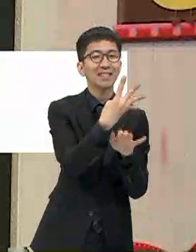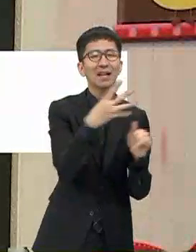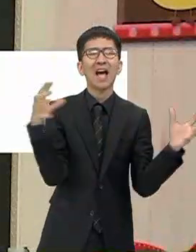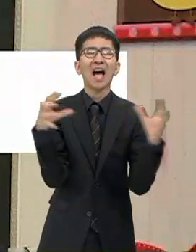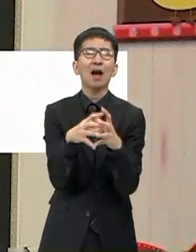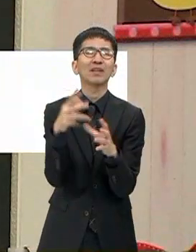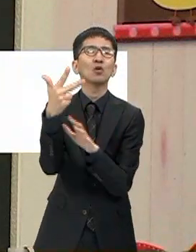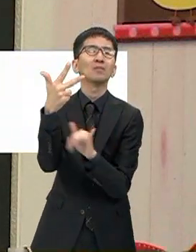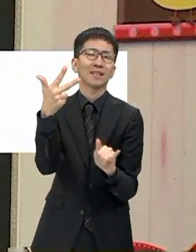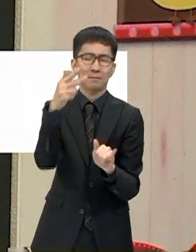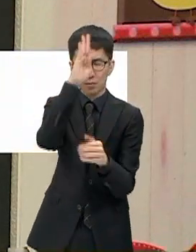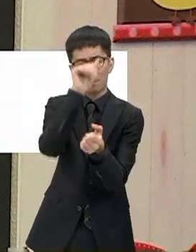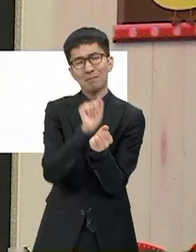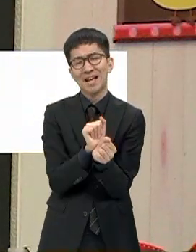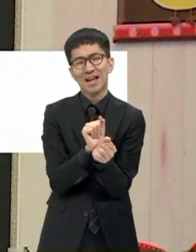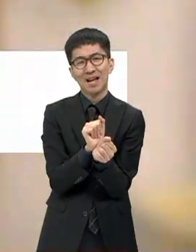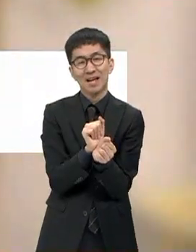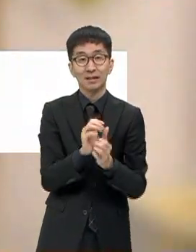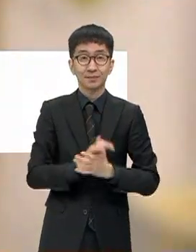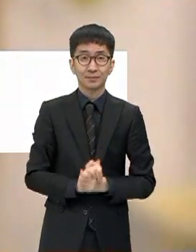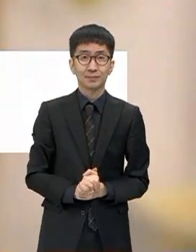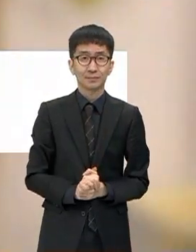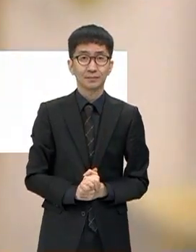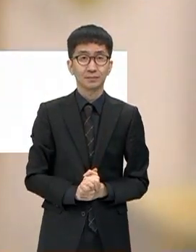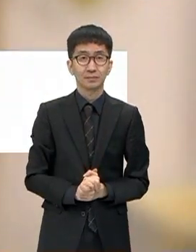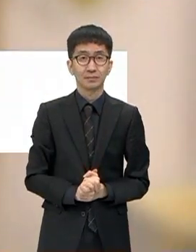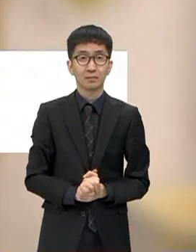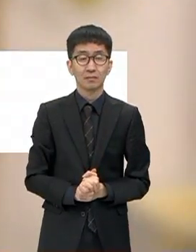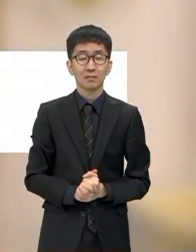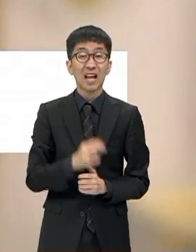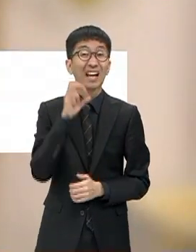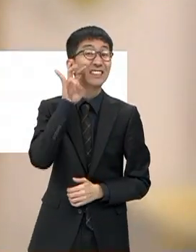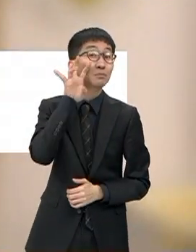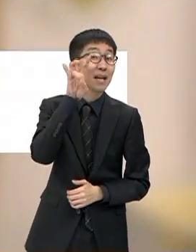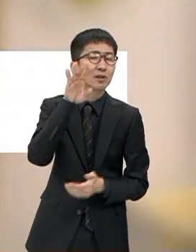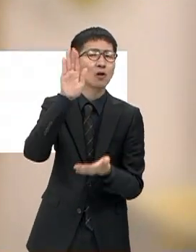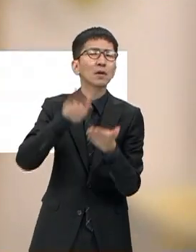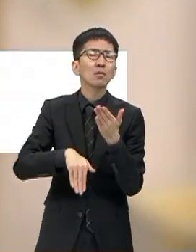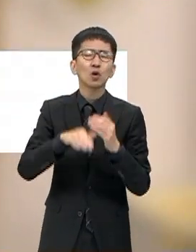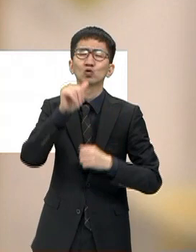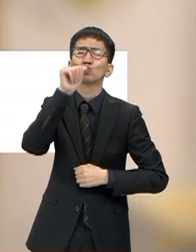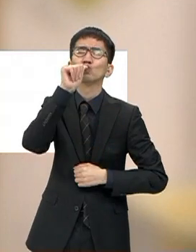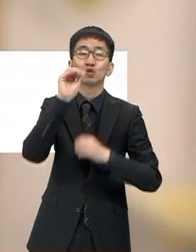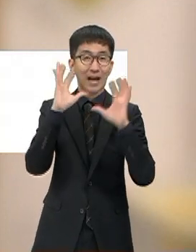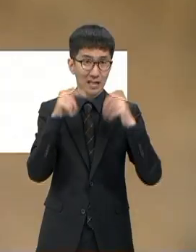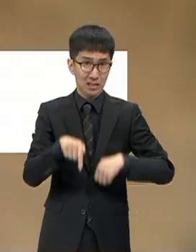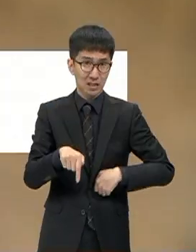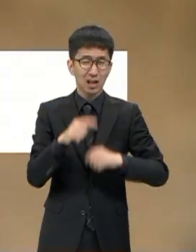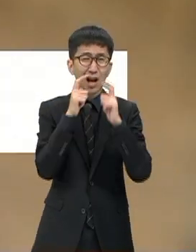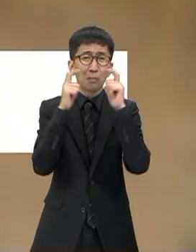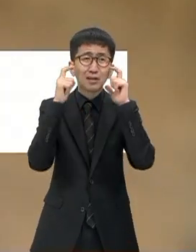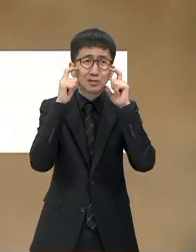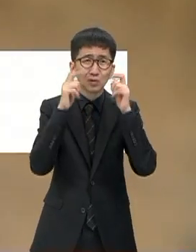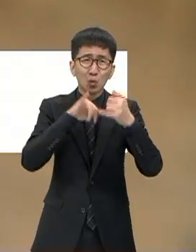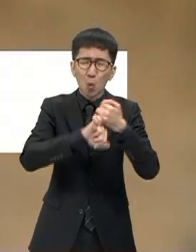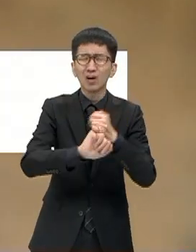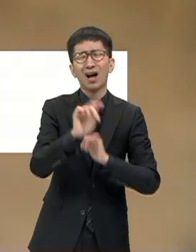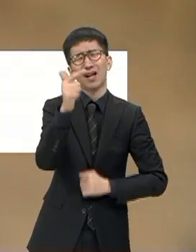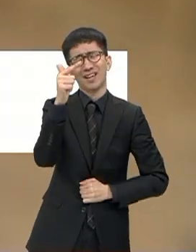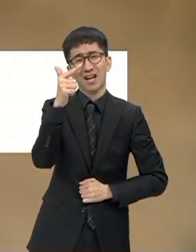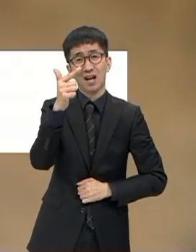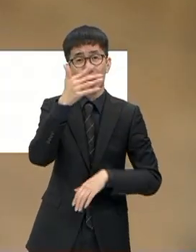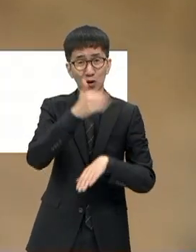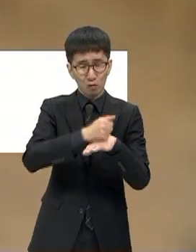7명이 양성 판정을 받았습니다 24개월 미만 영화가 다니는 곳으로 마스크 착용이 의무화 가 아니다 보니